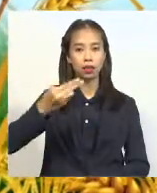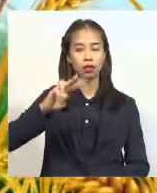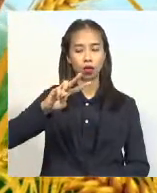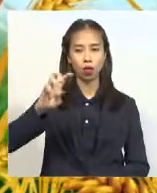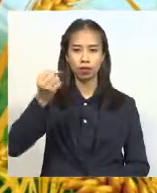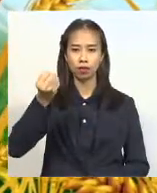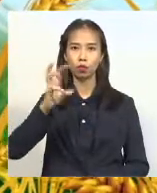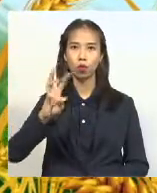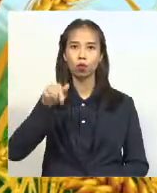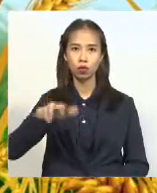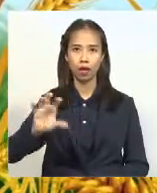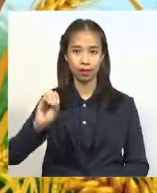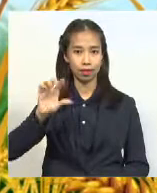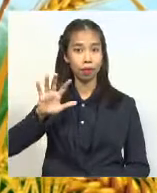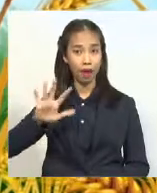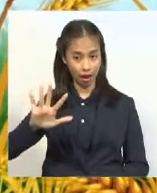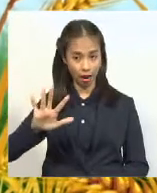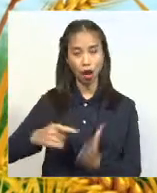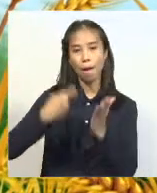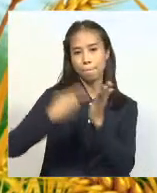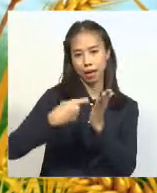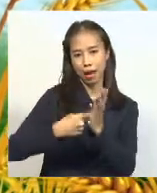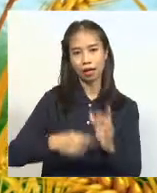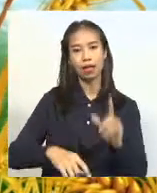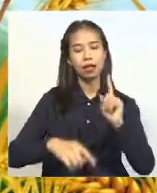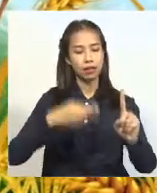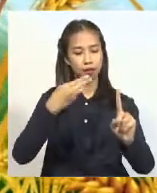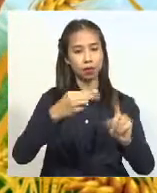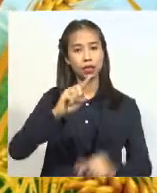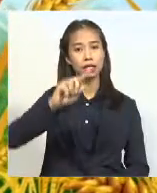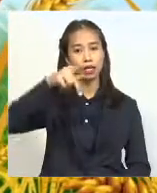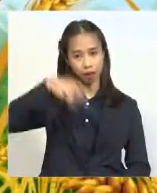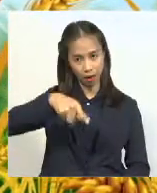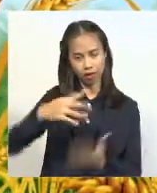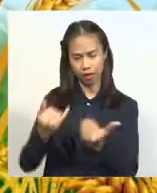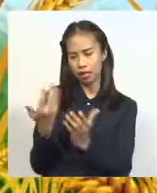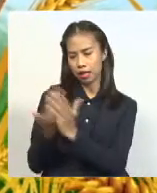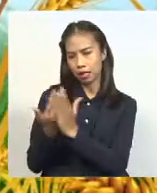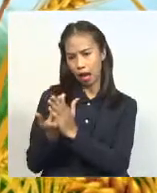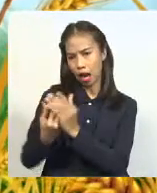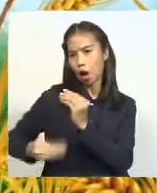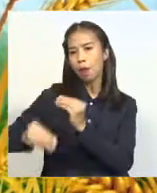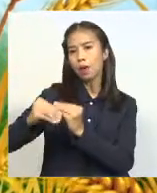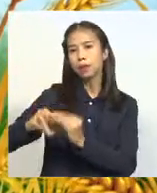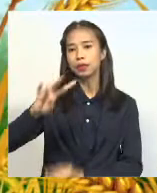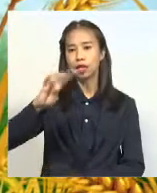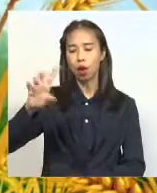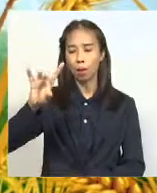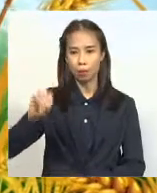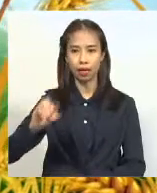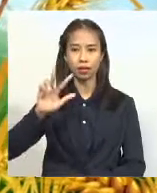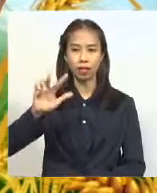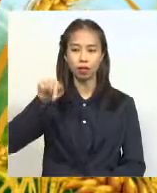12,216 บาท55สตางค์จากราคาประกัน 11,000 บาททำให้เกษตรกรจะได้รับเงินส่วนต่างตันละ783บ